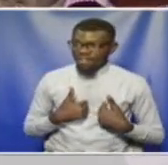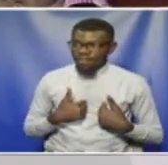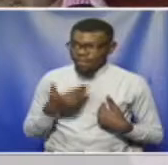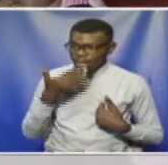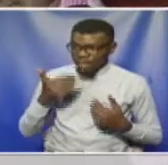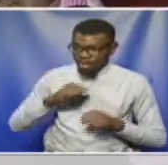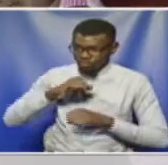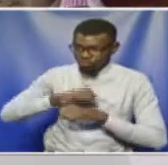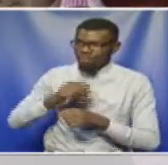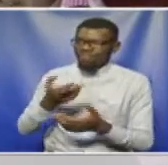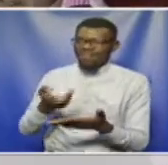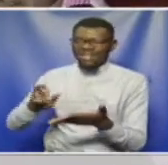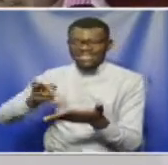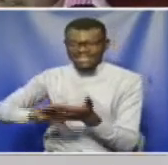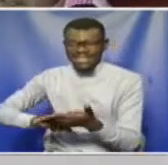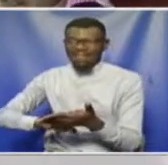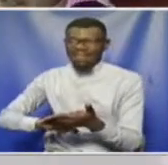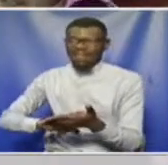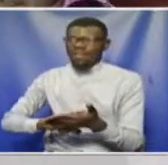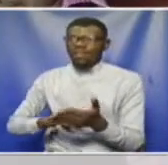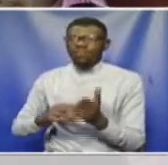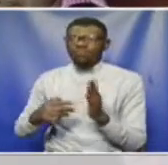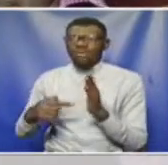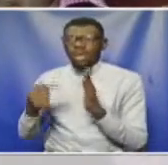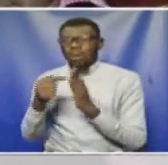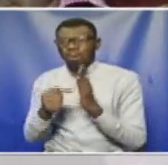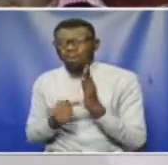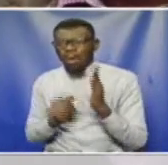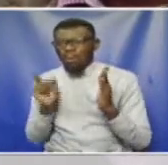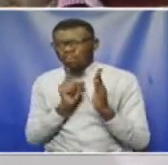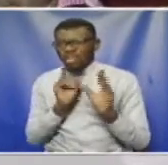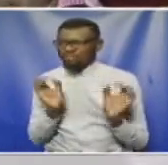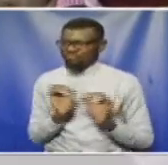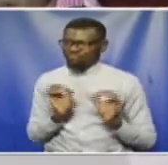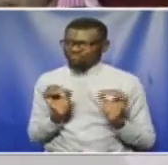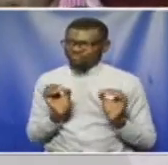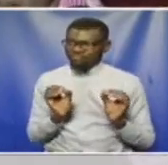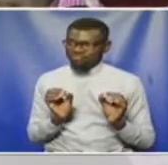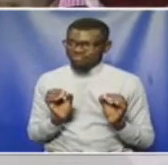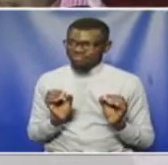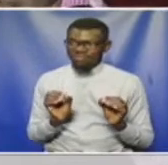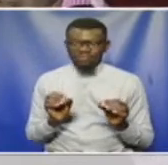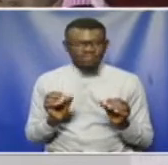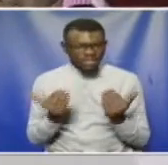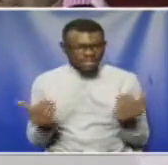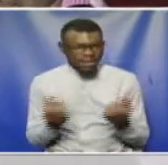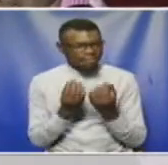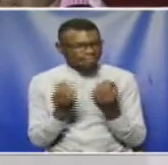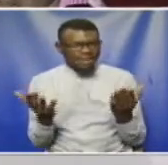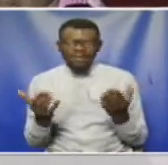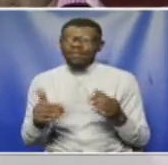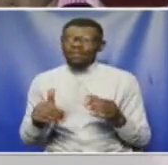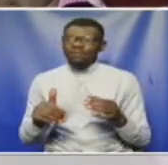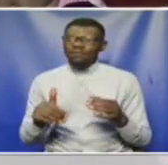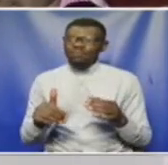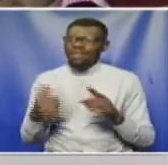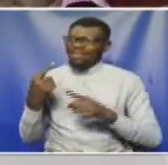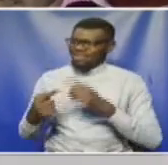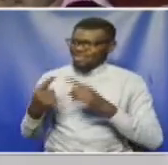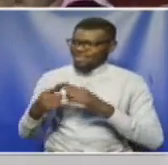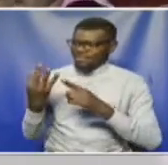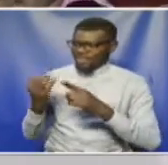sipewe registration bila conditions yeyote. Kwa sababu kama hizi shule zimefunza watoto kwa zaidi ya miaka 30,